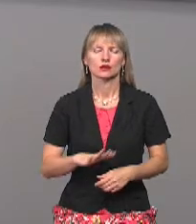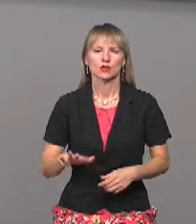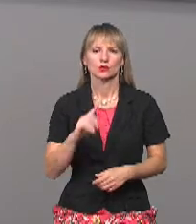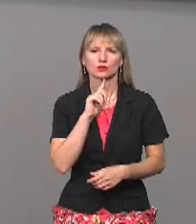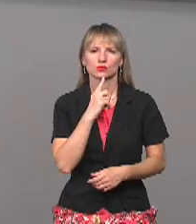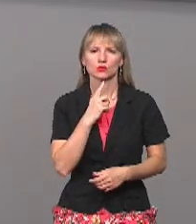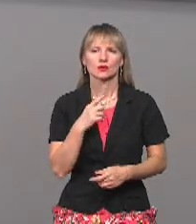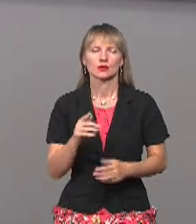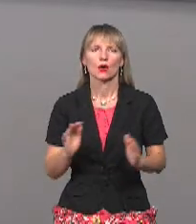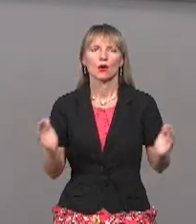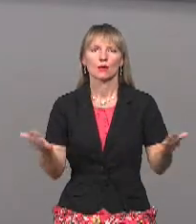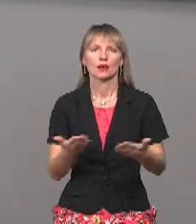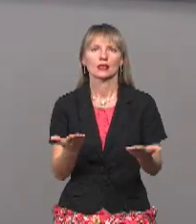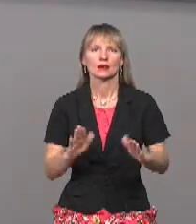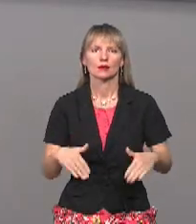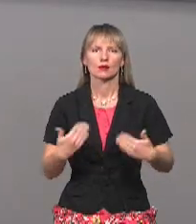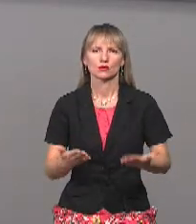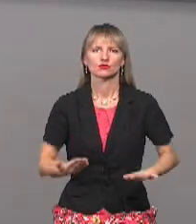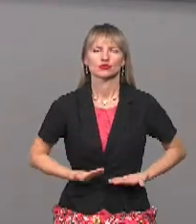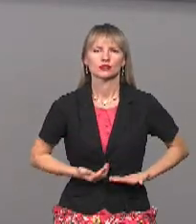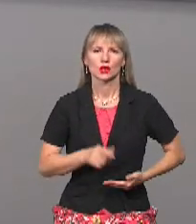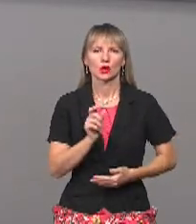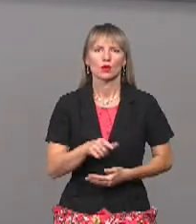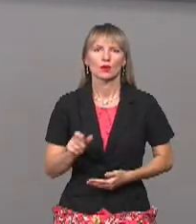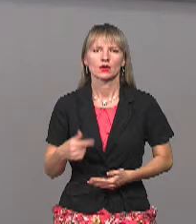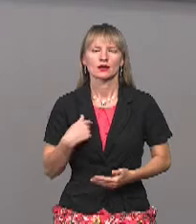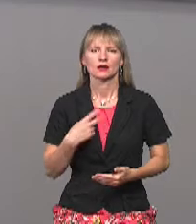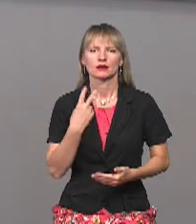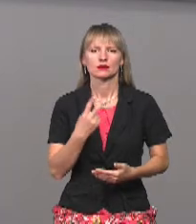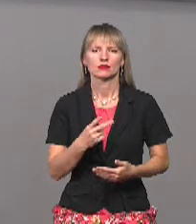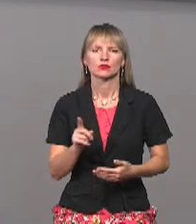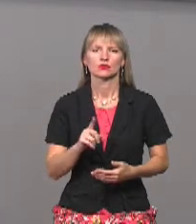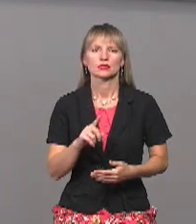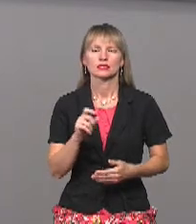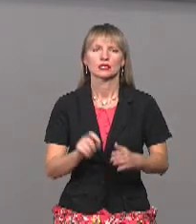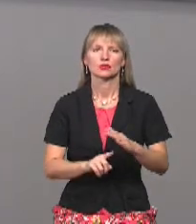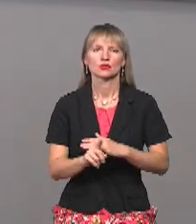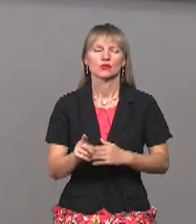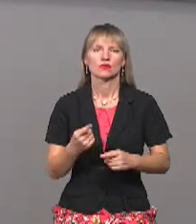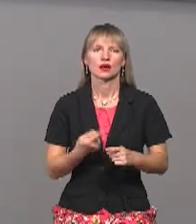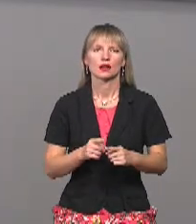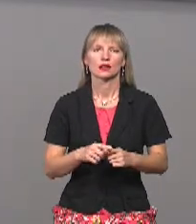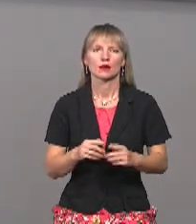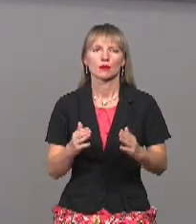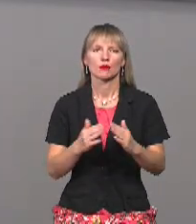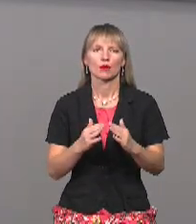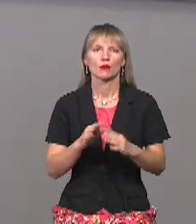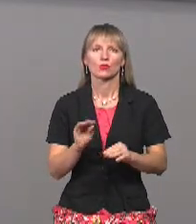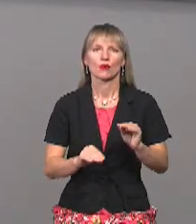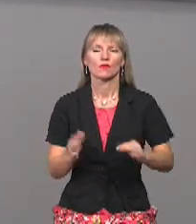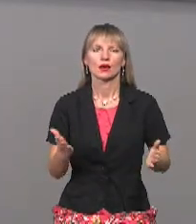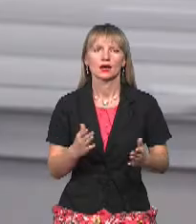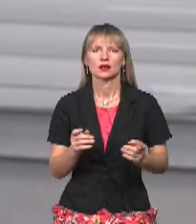тими об'ємами, які пропонують жителі громади. Ну я маю на увазі, що да, основа це все-таки побутові якісь сварки,